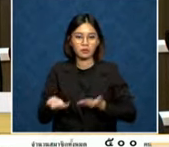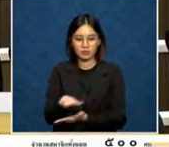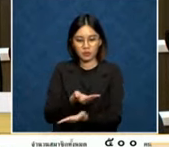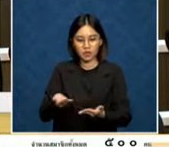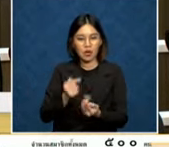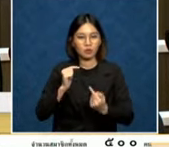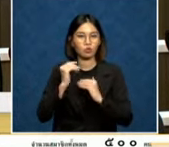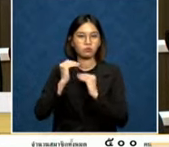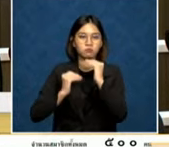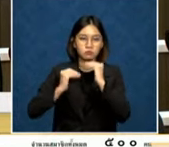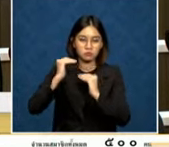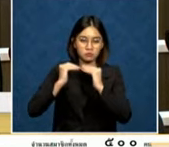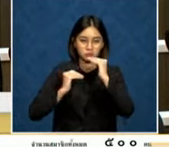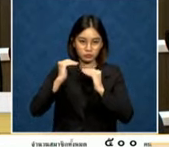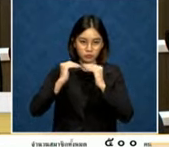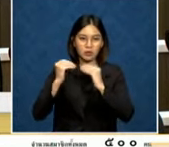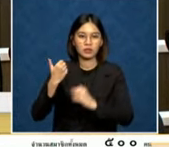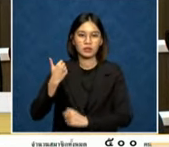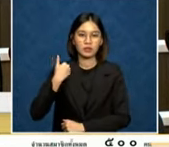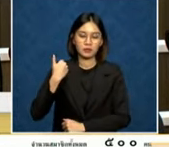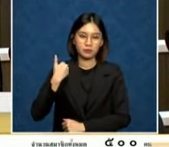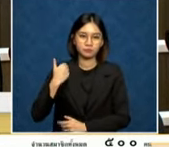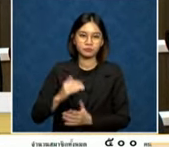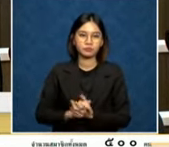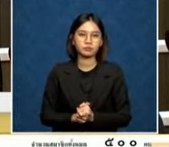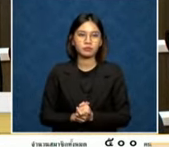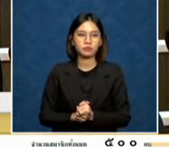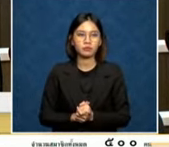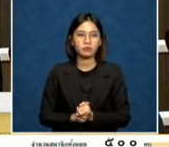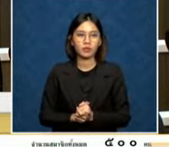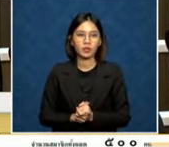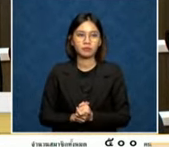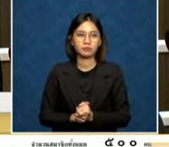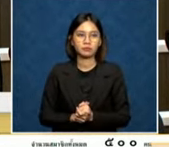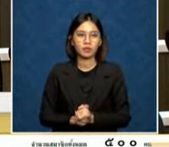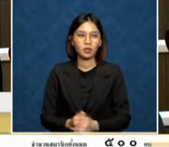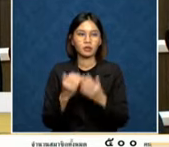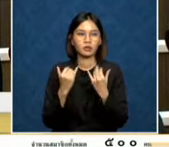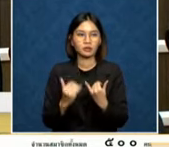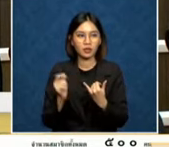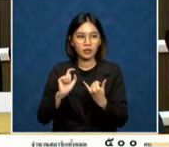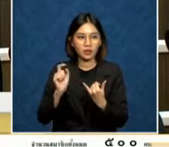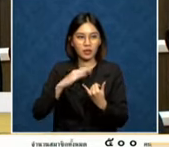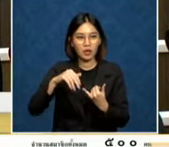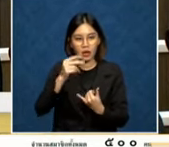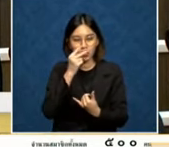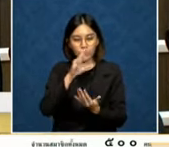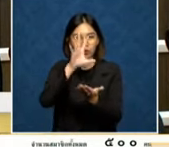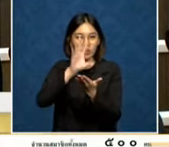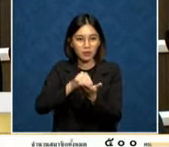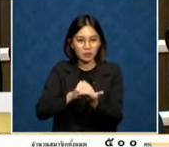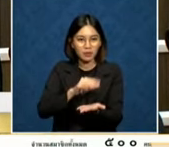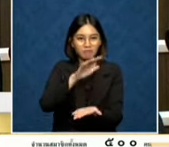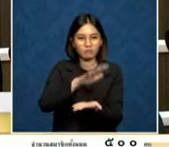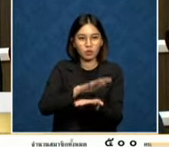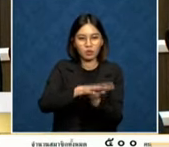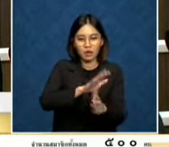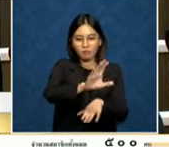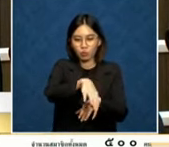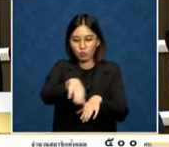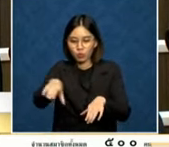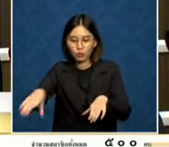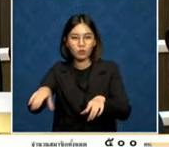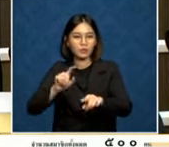ถึงความเหลื่อมล้ำที่จะเกิดขึ้นทั้งนี้ให้ดูข้อมูลเป็นรายโรงเรียนรายพื้น